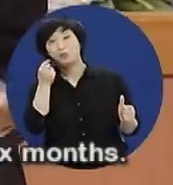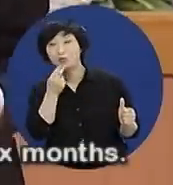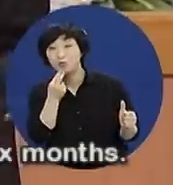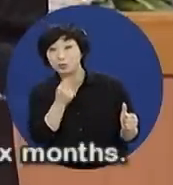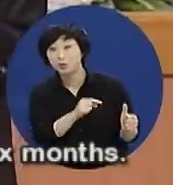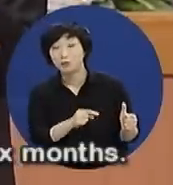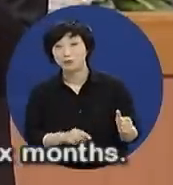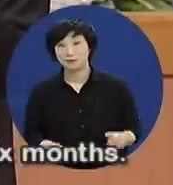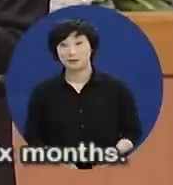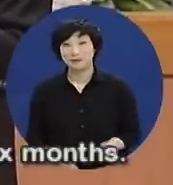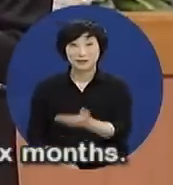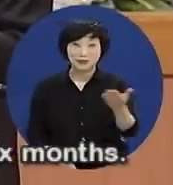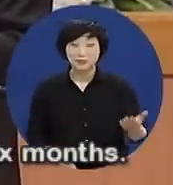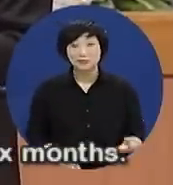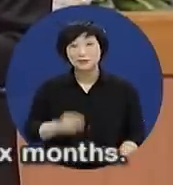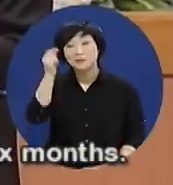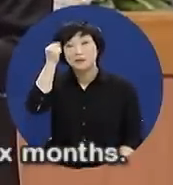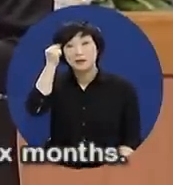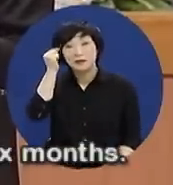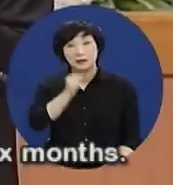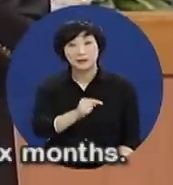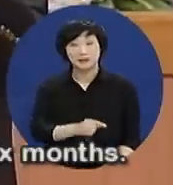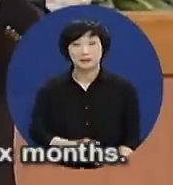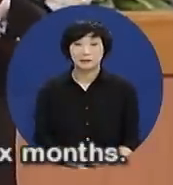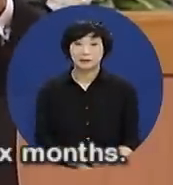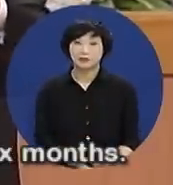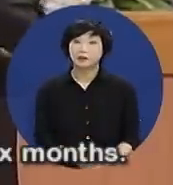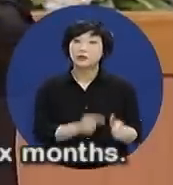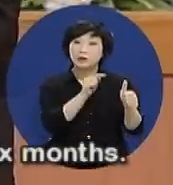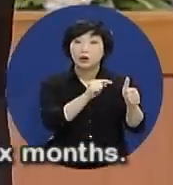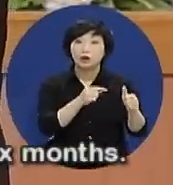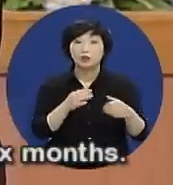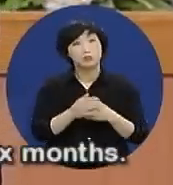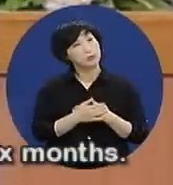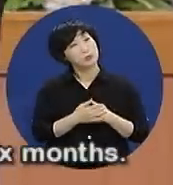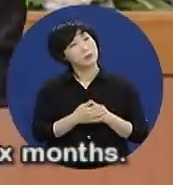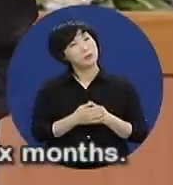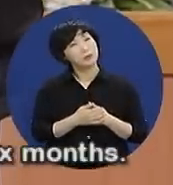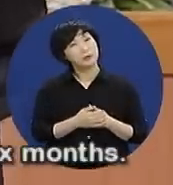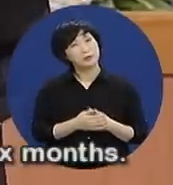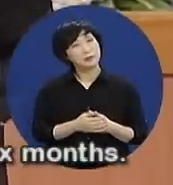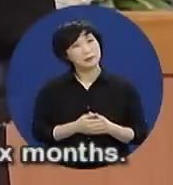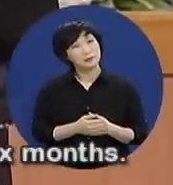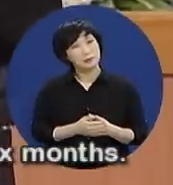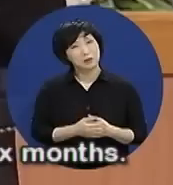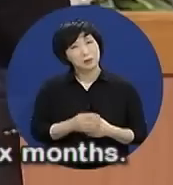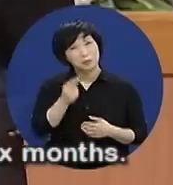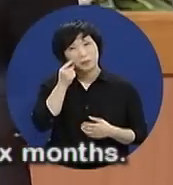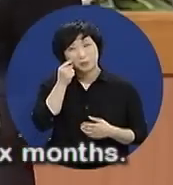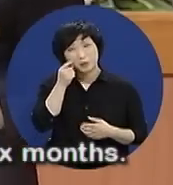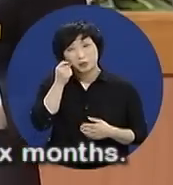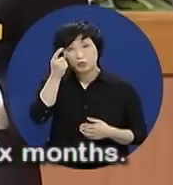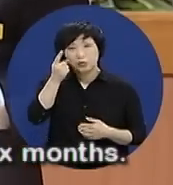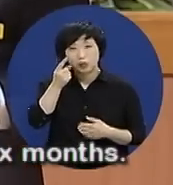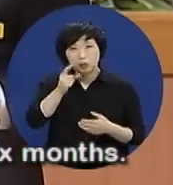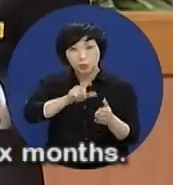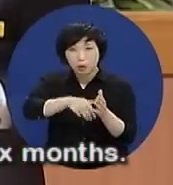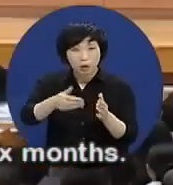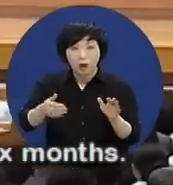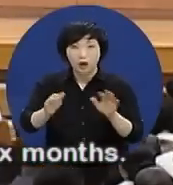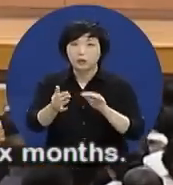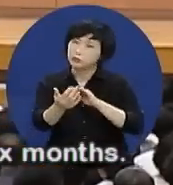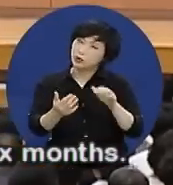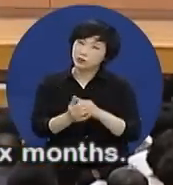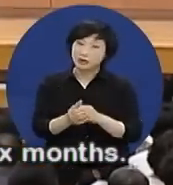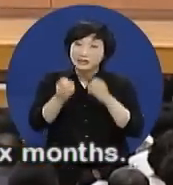んどうしてこんな話をするかというとそれがですね6ヶ月も過ぎないうちに新しい商品が